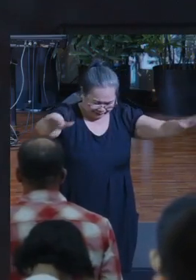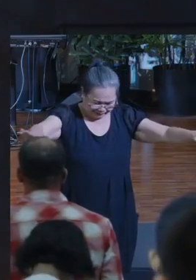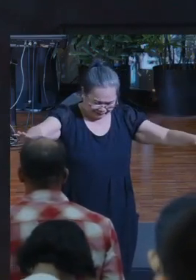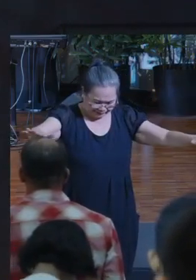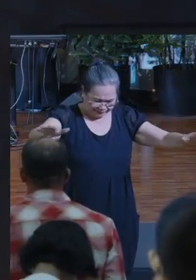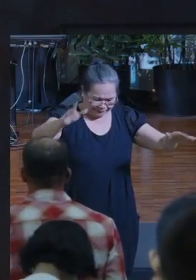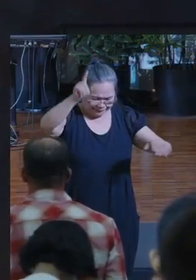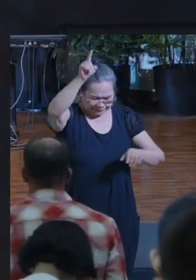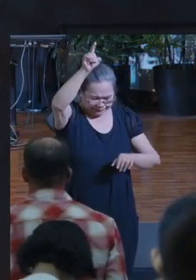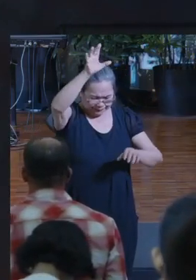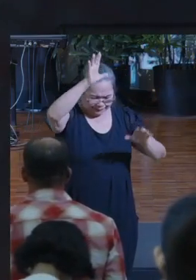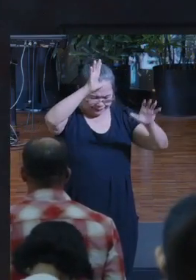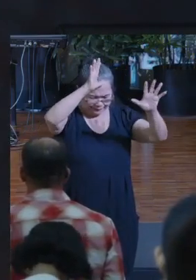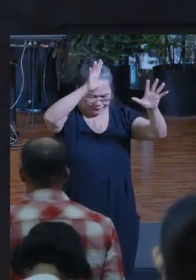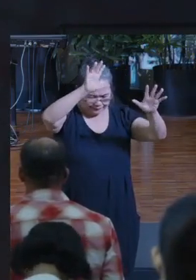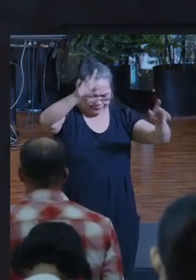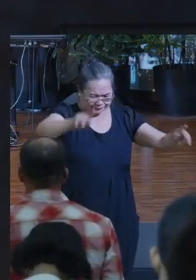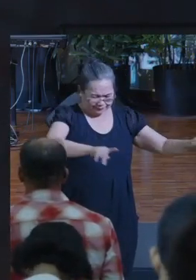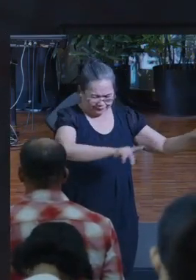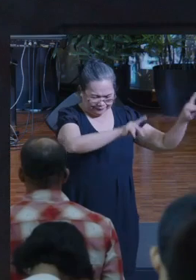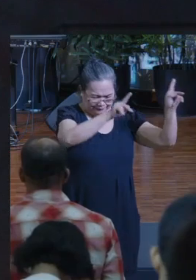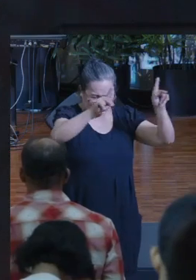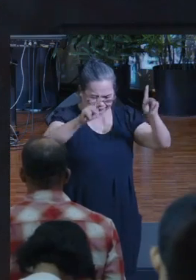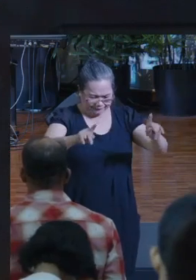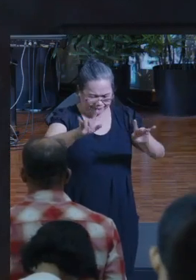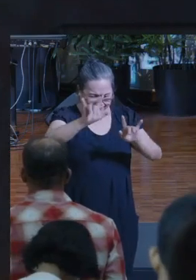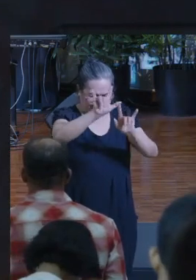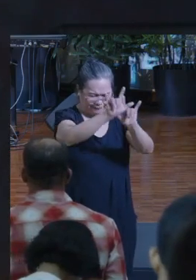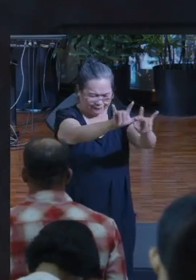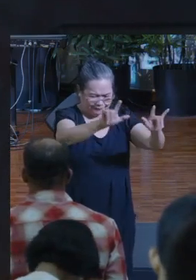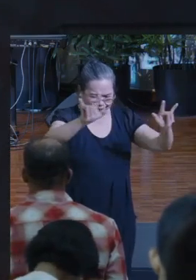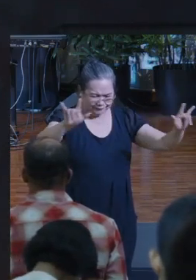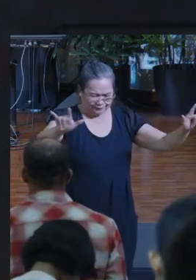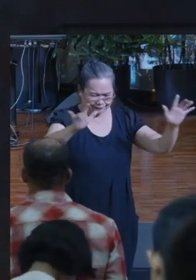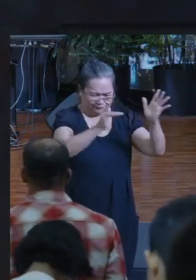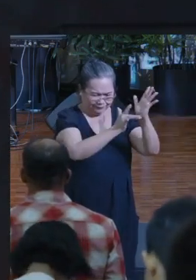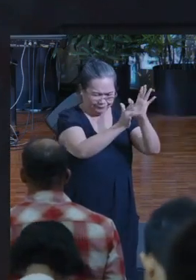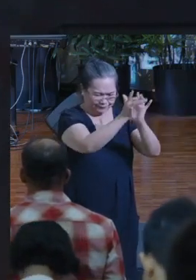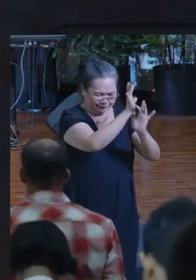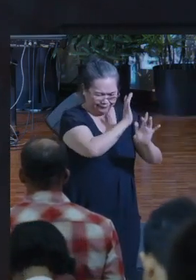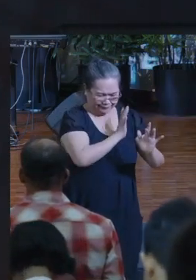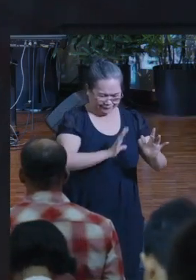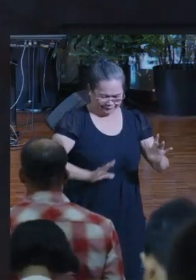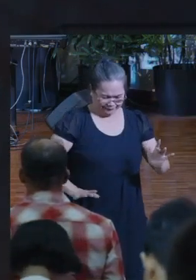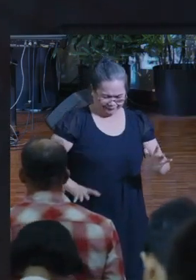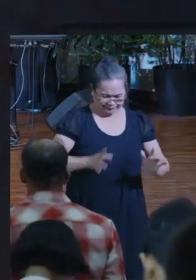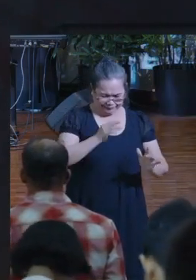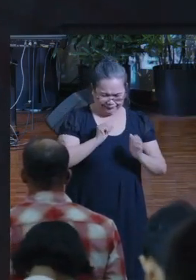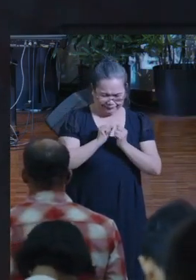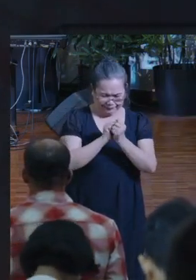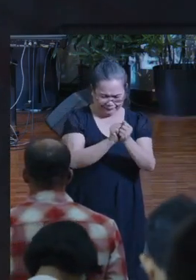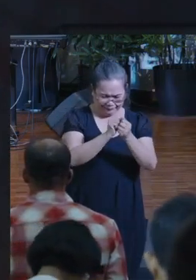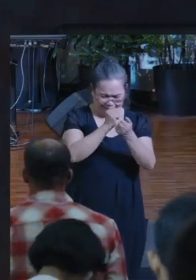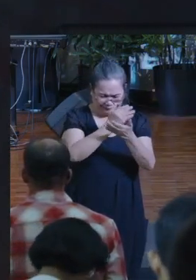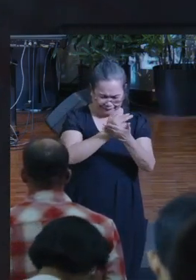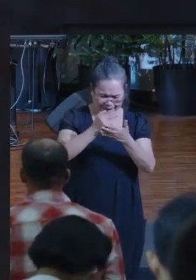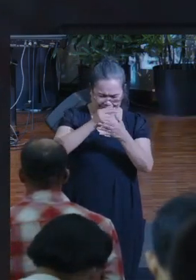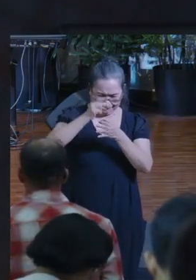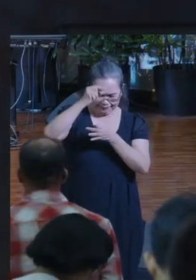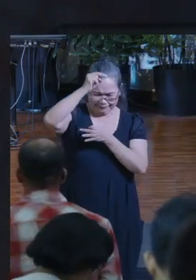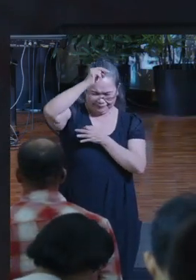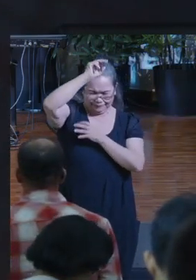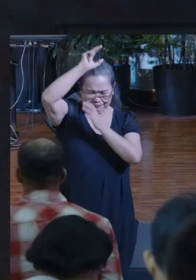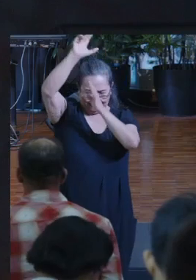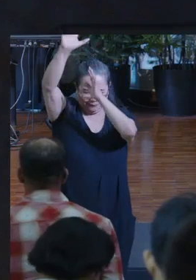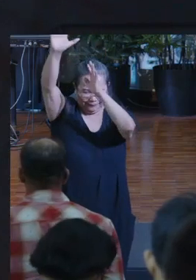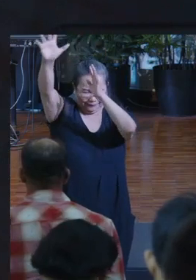ng Diyos amang makapangyarihan sa lahat. Ang pag-ibig ni Kristo Jesus at ang pakikipisan, tanglaw at gabay